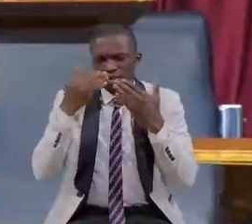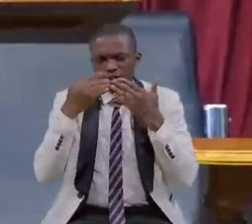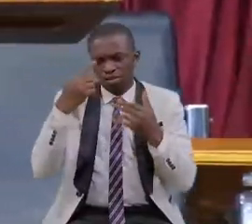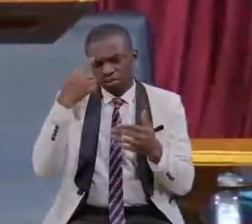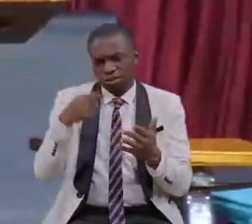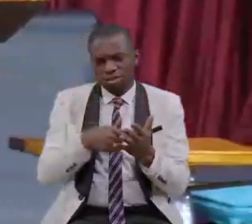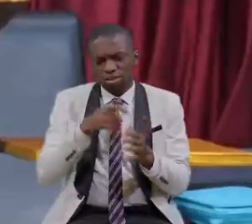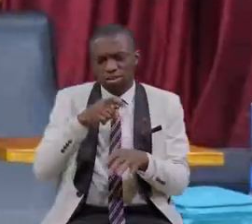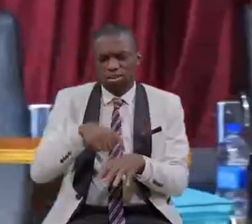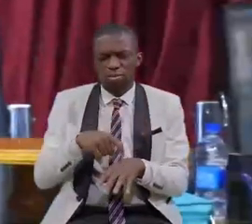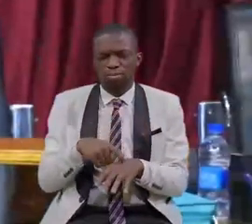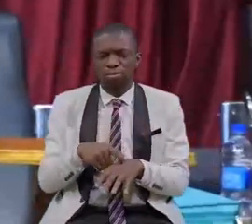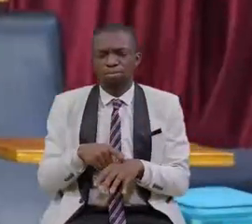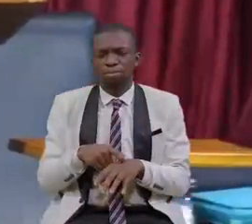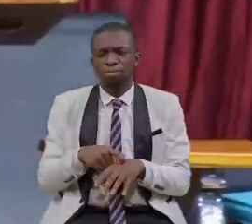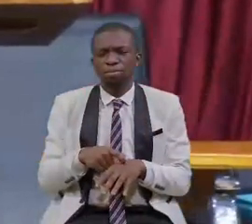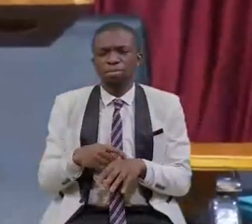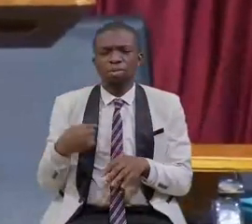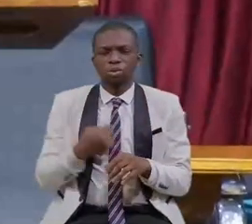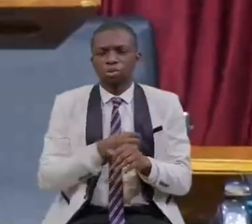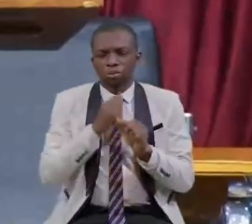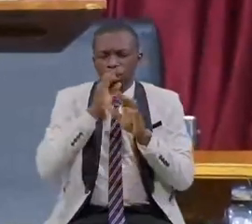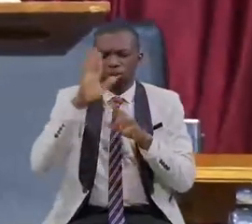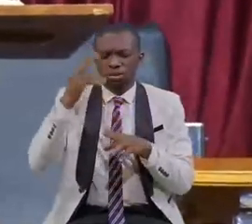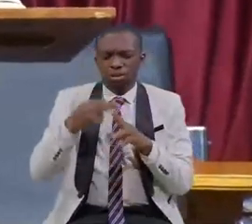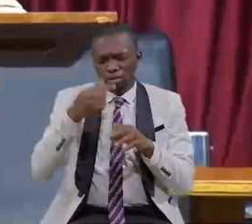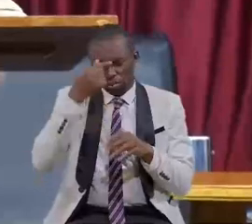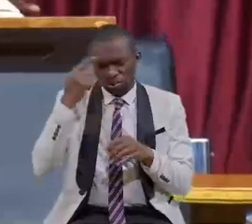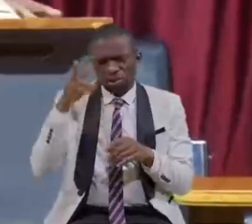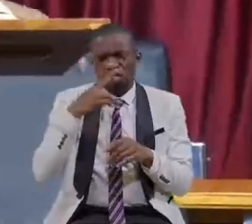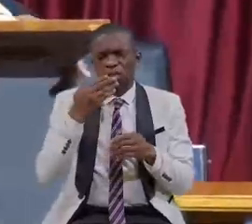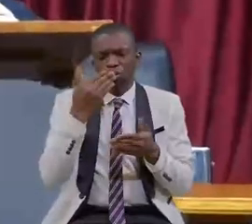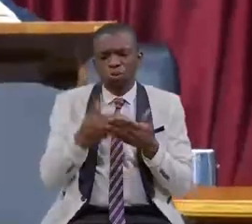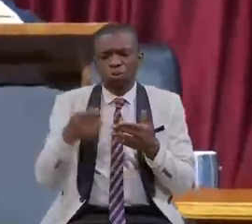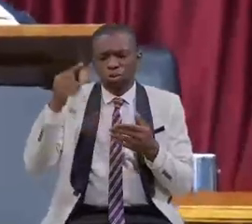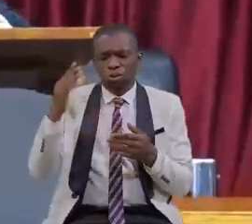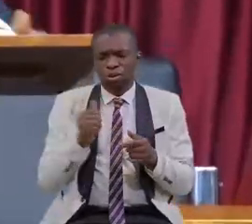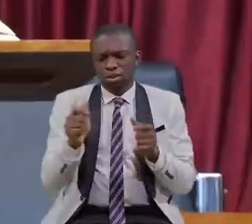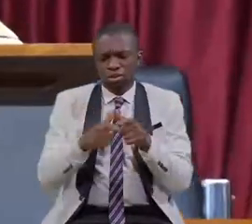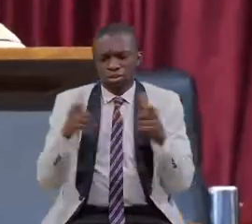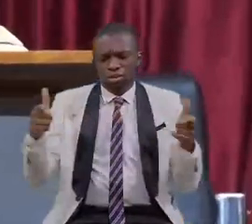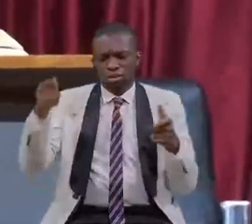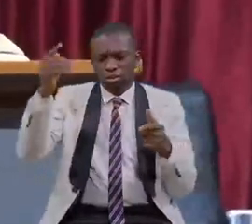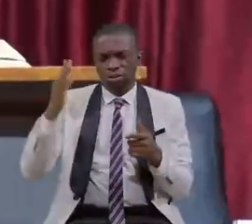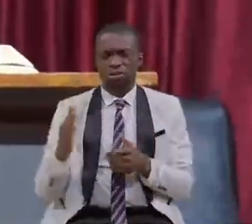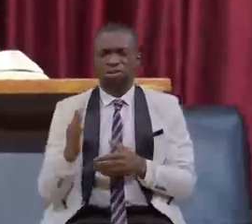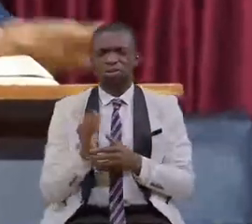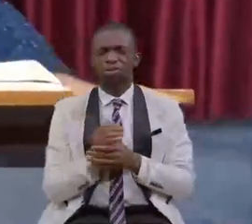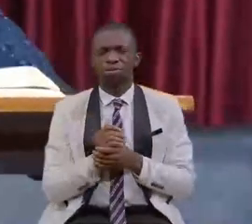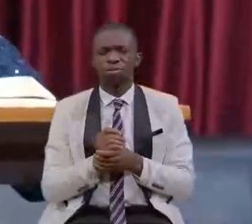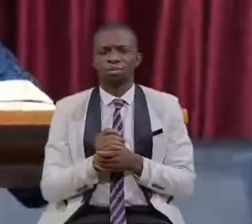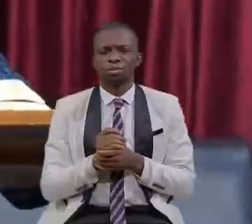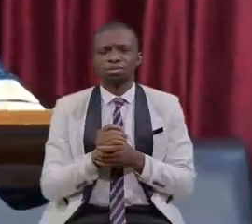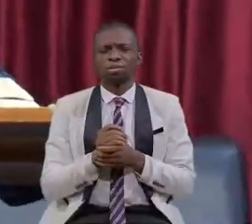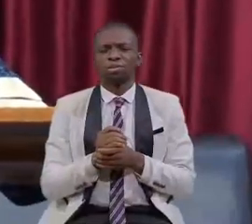Notre Père, te remercions pour ce temps-ci. Nous bénissons ton nom parce que tu es le bon Dieu, un Dieu gracieux,